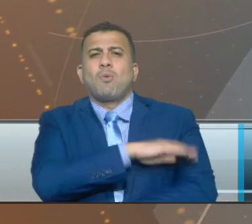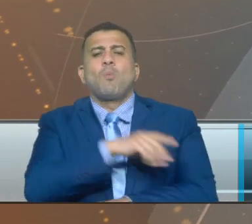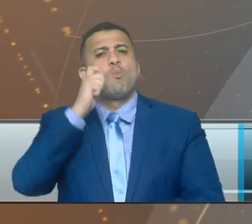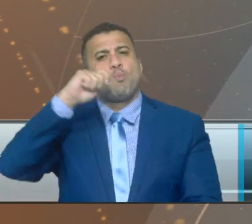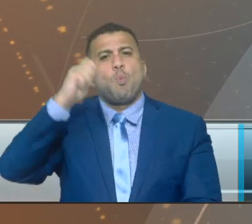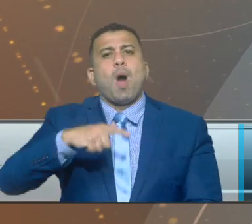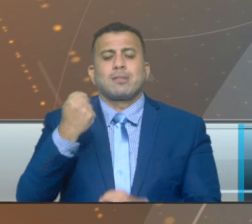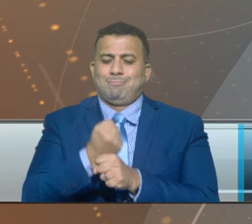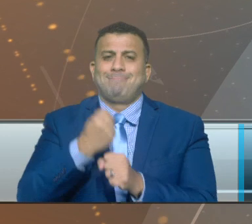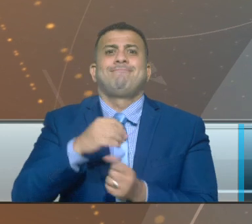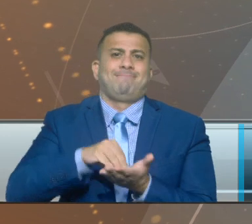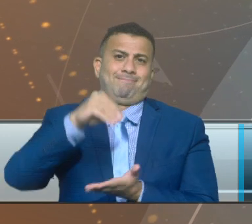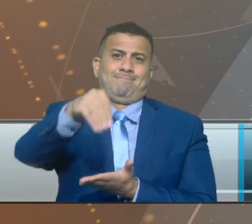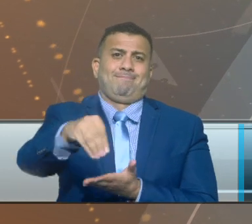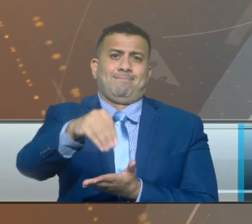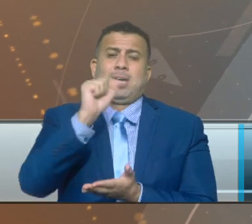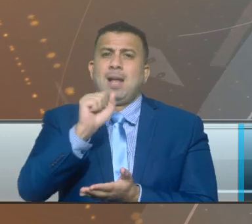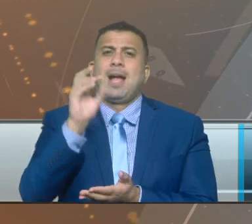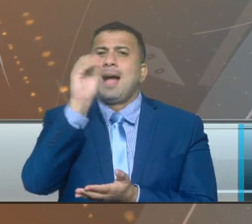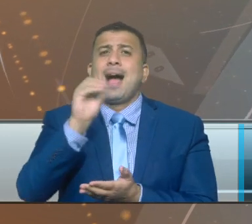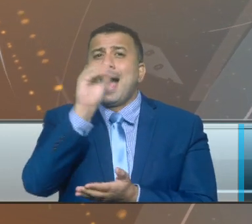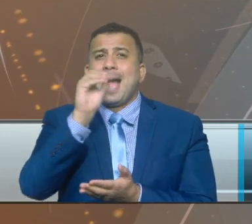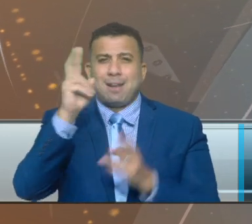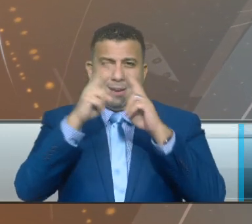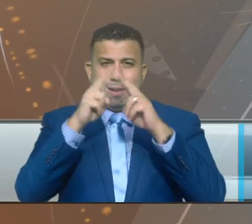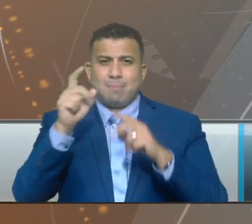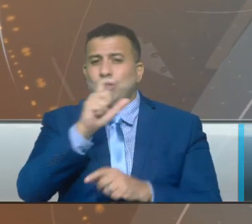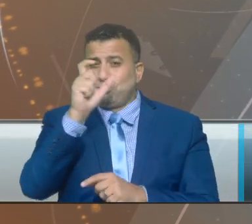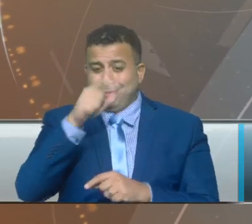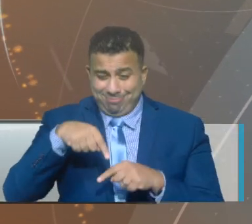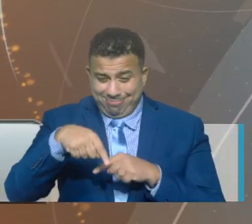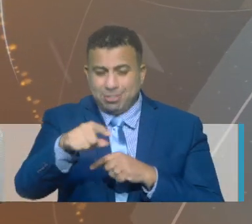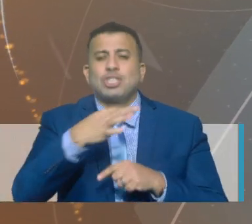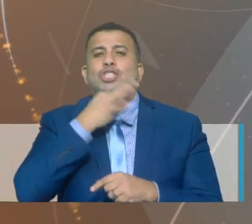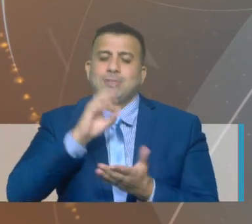للكوادر المواطنه التي تعتزم الهيئه تعيينهم خلال الاشهر القادمه